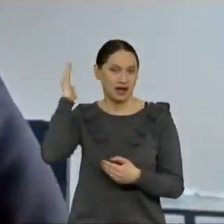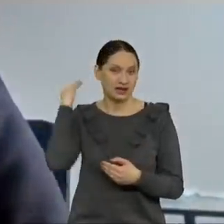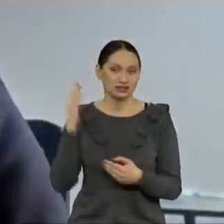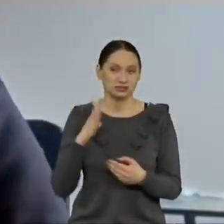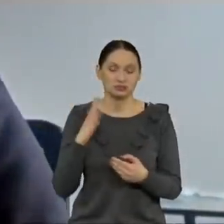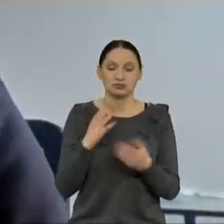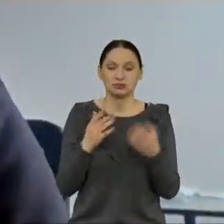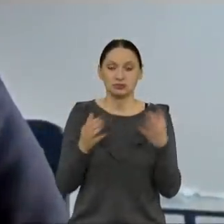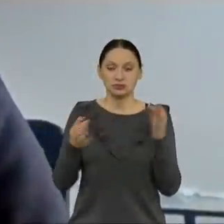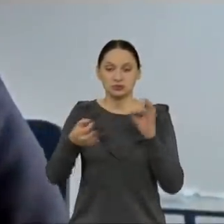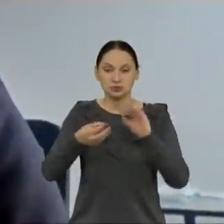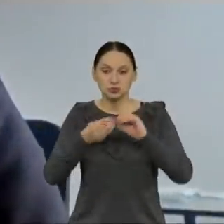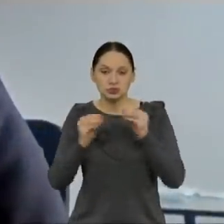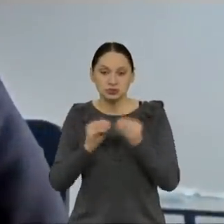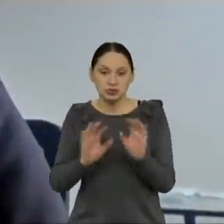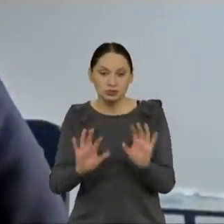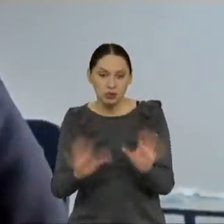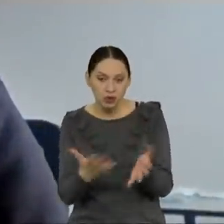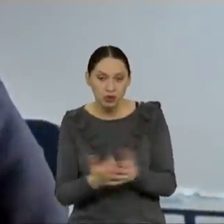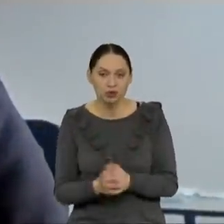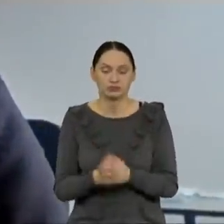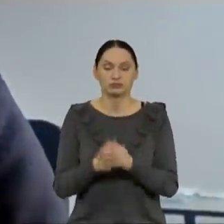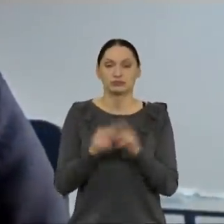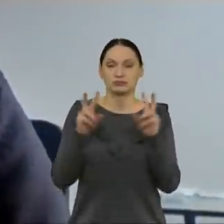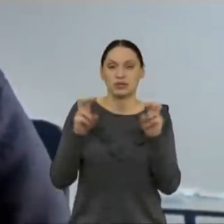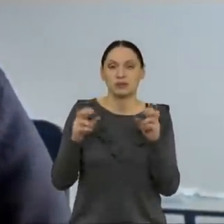kokie dalykai buvo keliami, man atrodo,